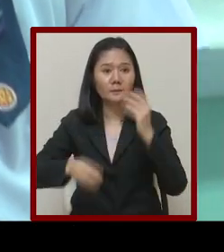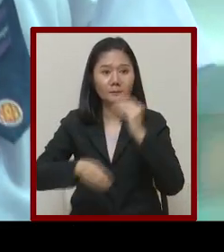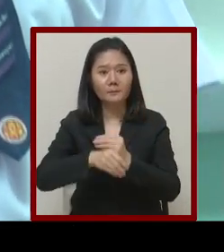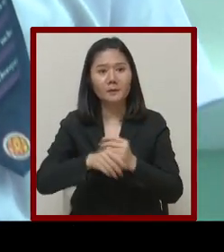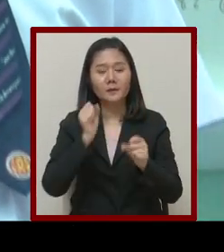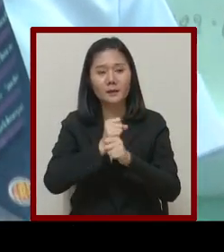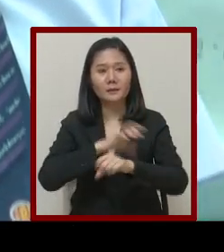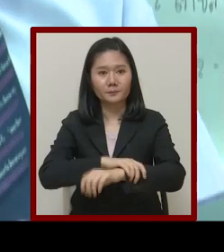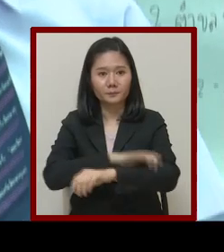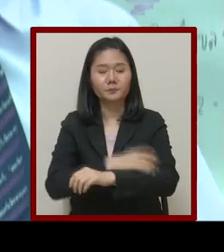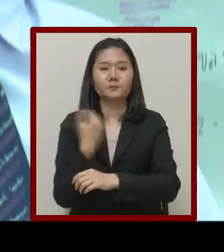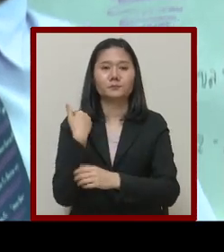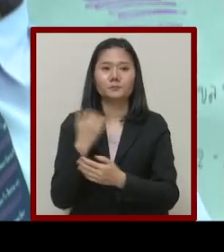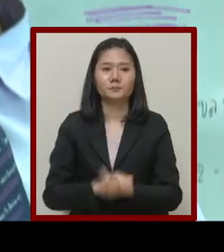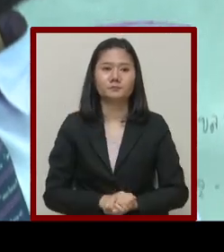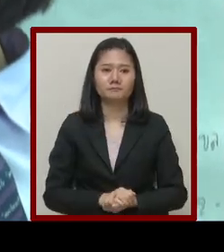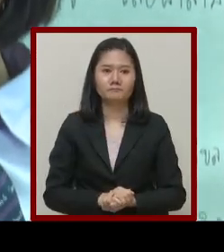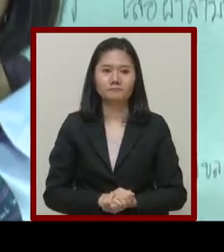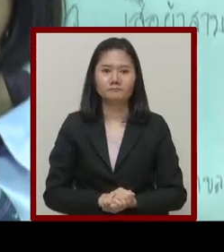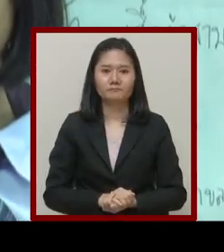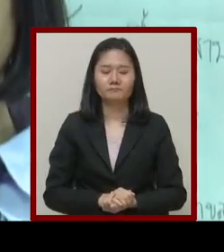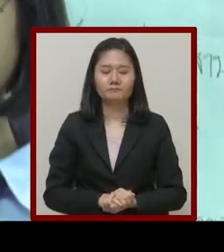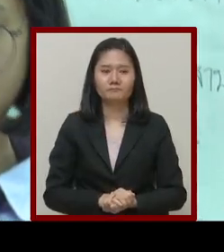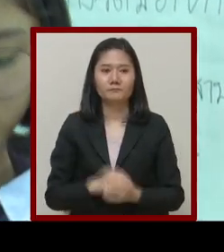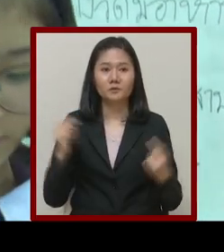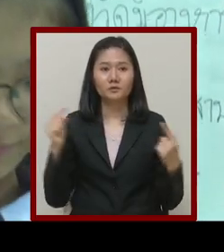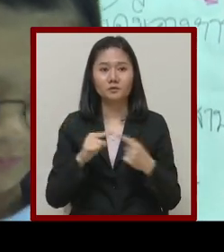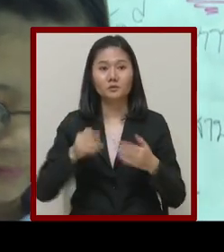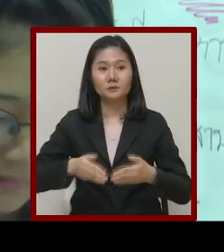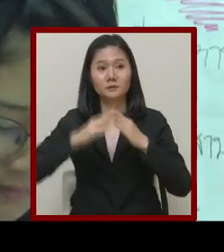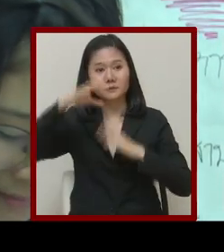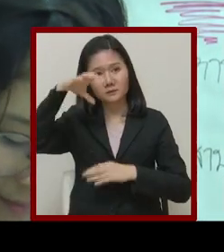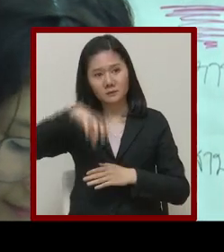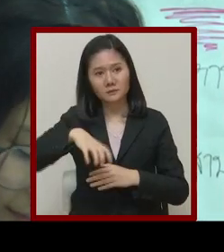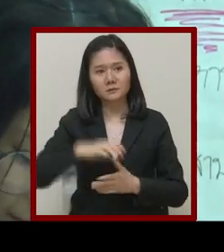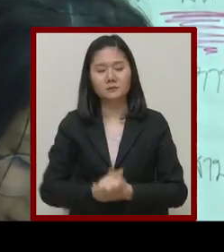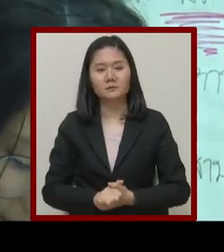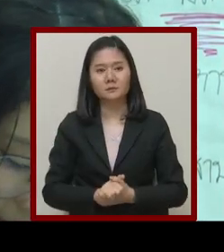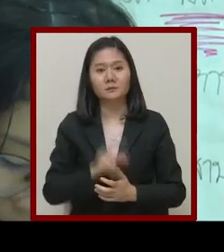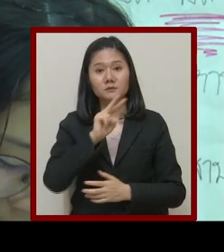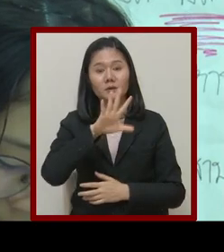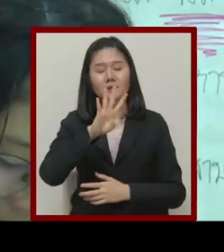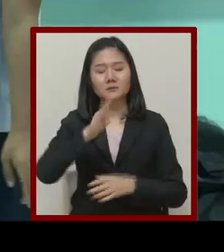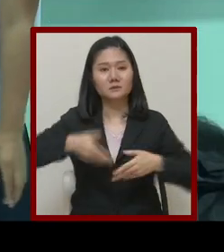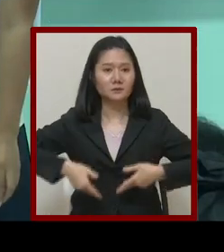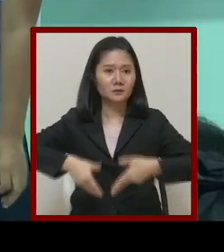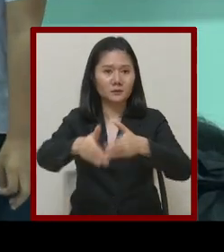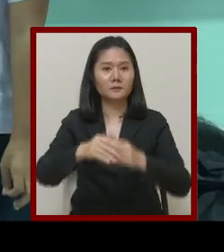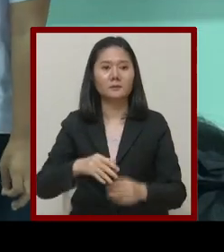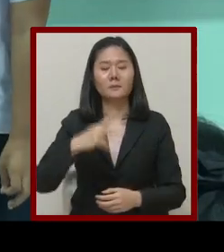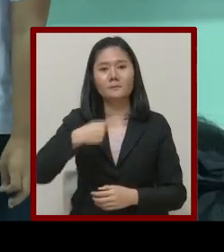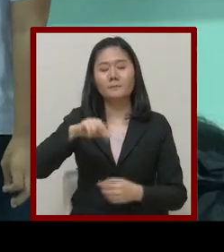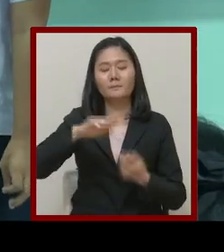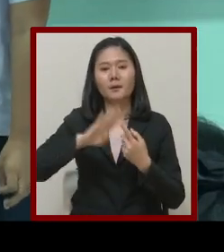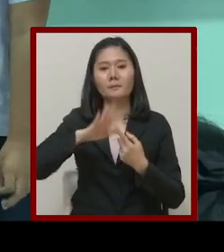การทำสปาเข้าไปด้วยค่ะสำหรับที่ตั้งนะคะ254ถนนพระบ